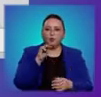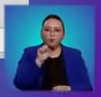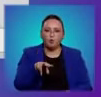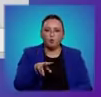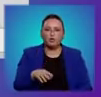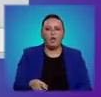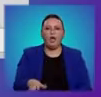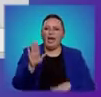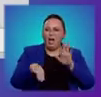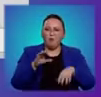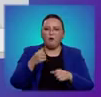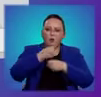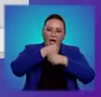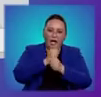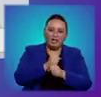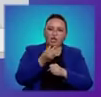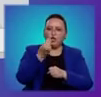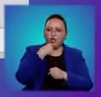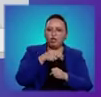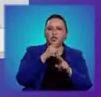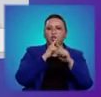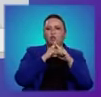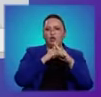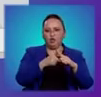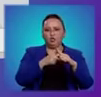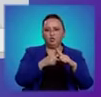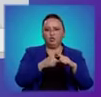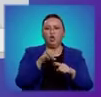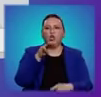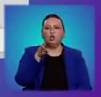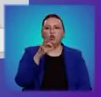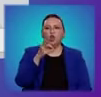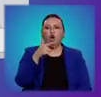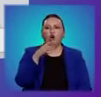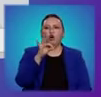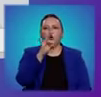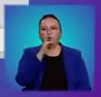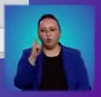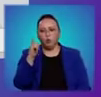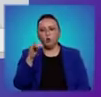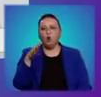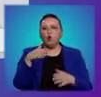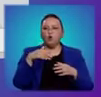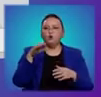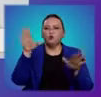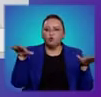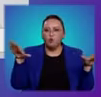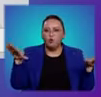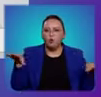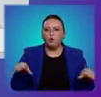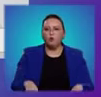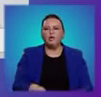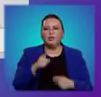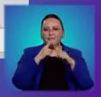эдхийг цээрлэнэ. Мөн тогруу шувуу ган дөрөө сэтэртэл хараадаг хэмээн